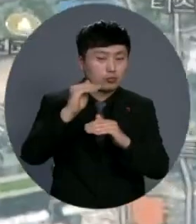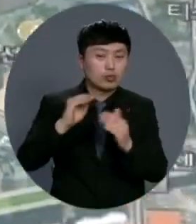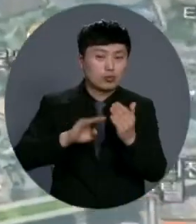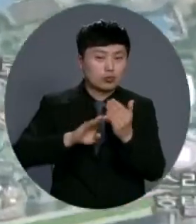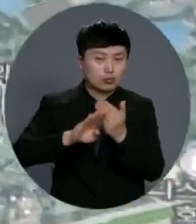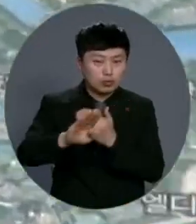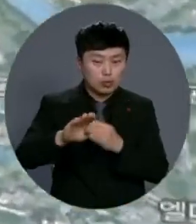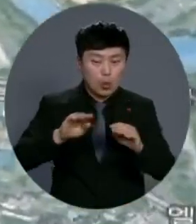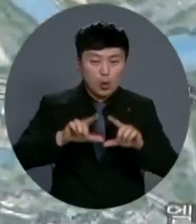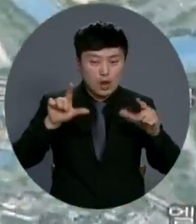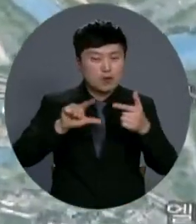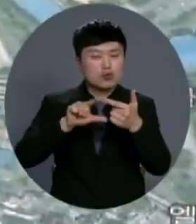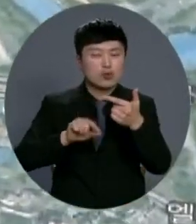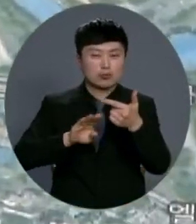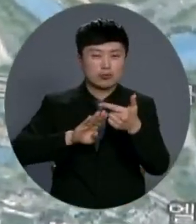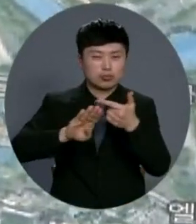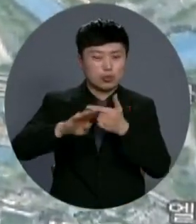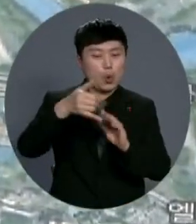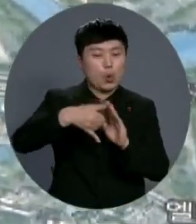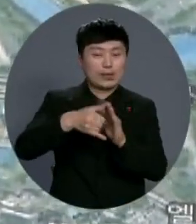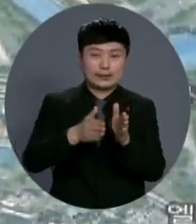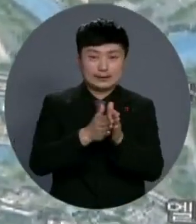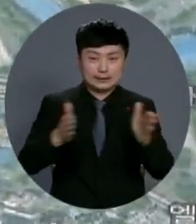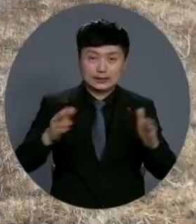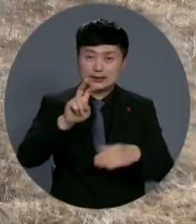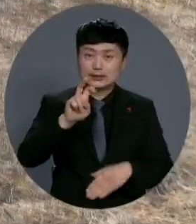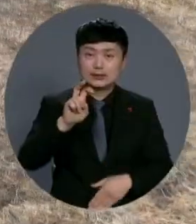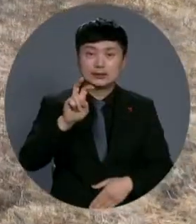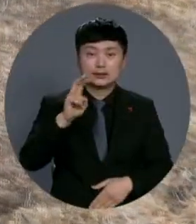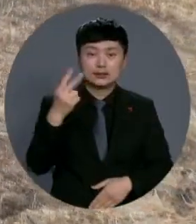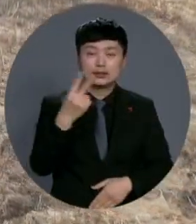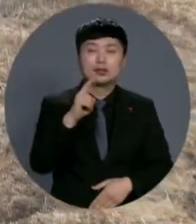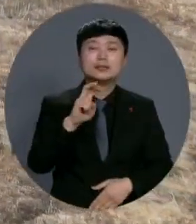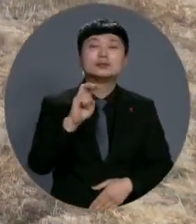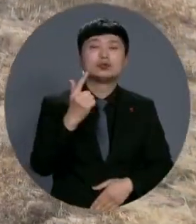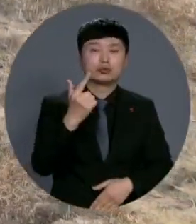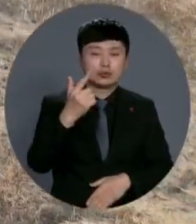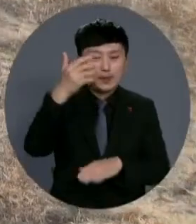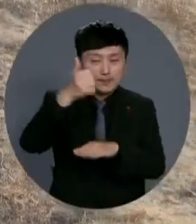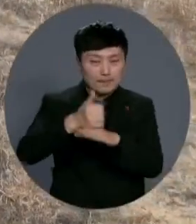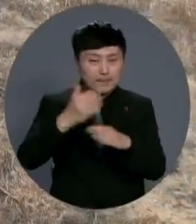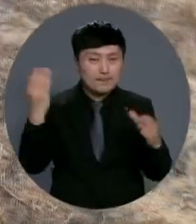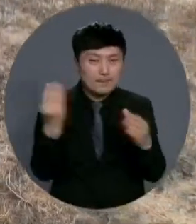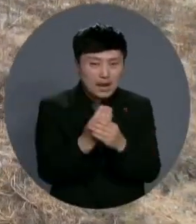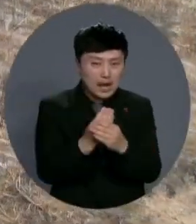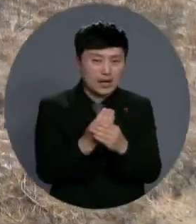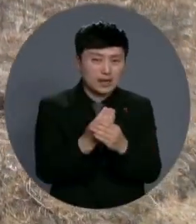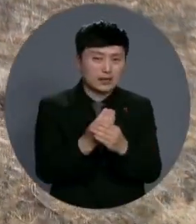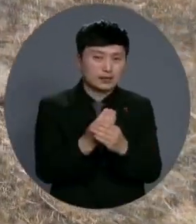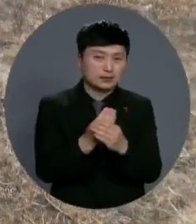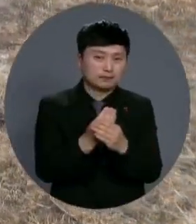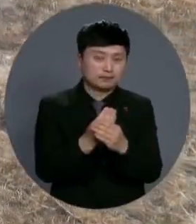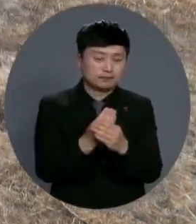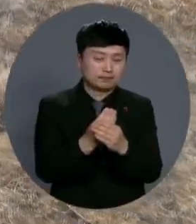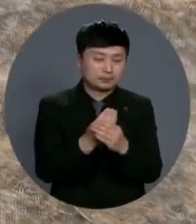올해 하반기 공사에 들어가고 이르면 오는 2026년 말 서문시장